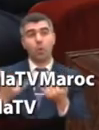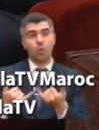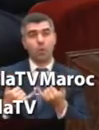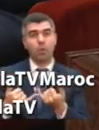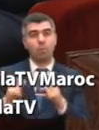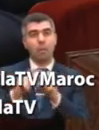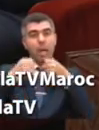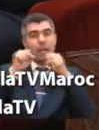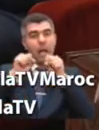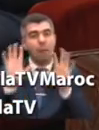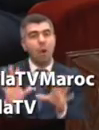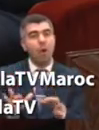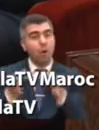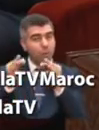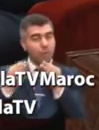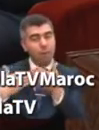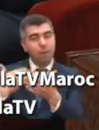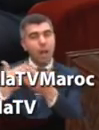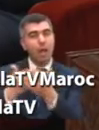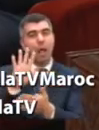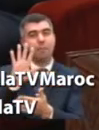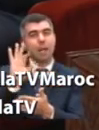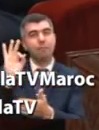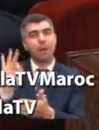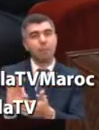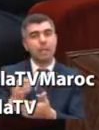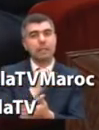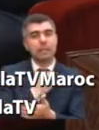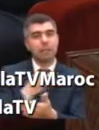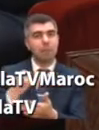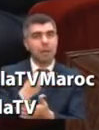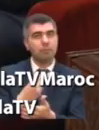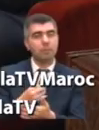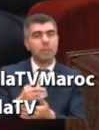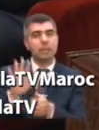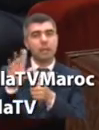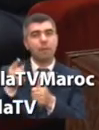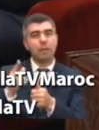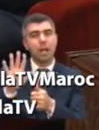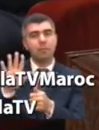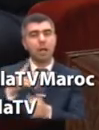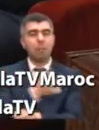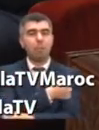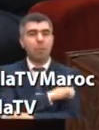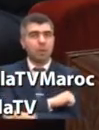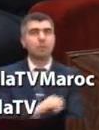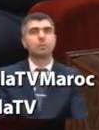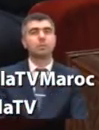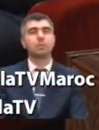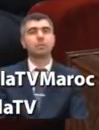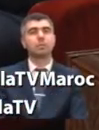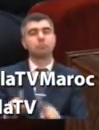الإضراب، فالإضرابات الأخيرة 5% بالنسبة للأطباء و 6.45% بالنسبة للممرضين،